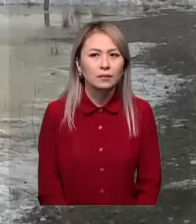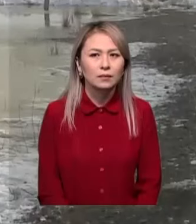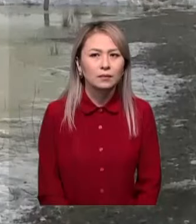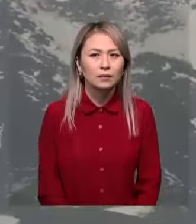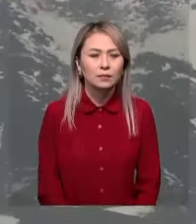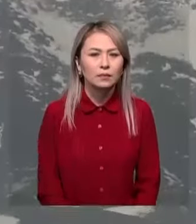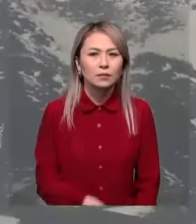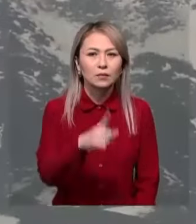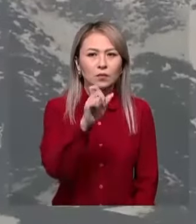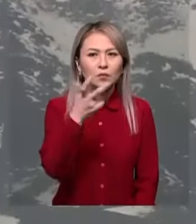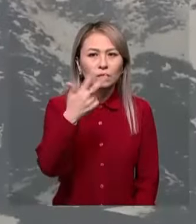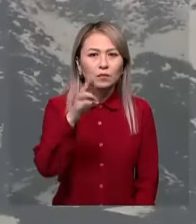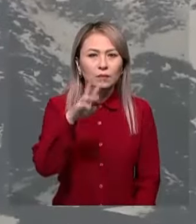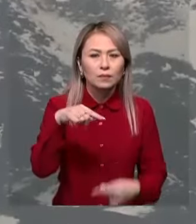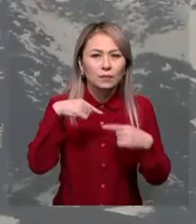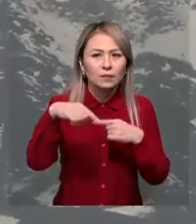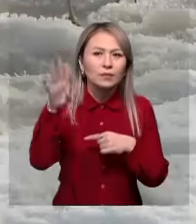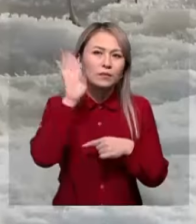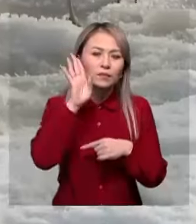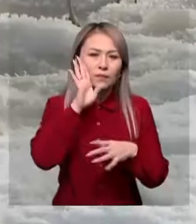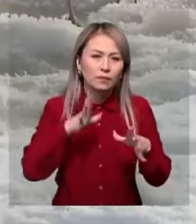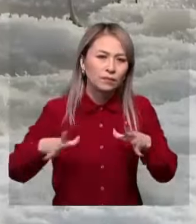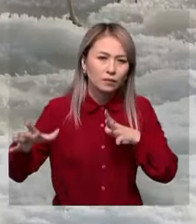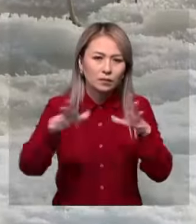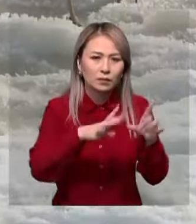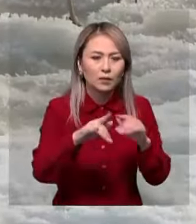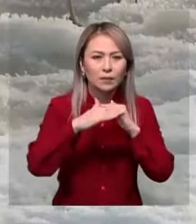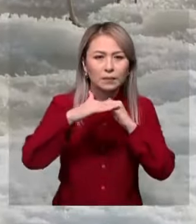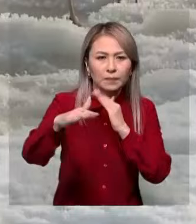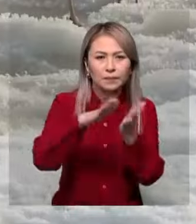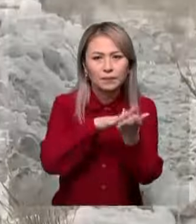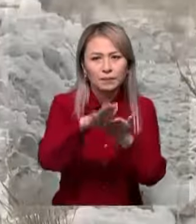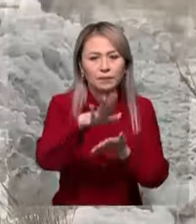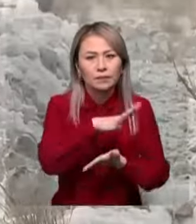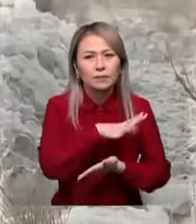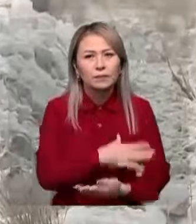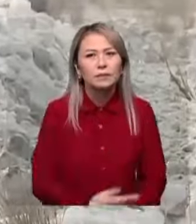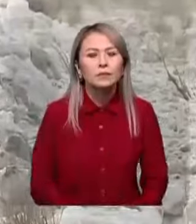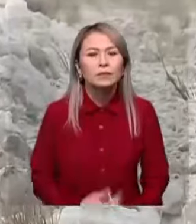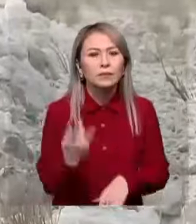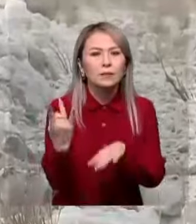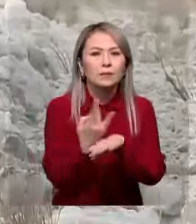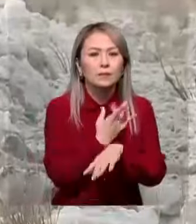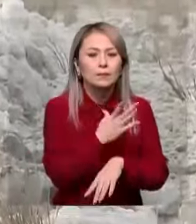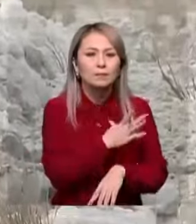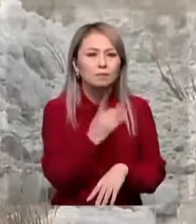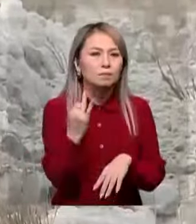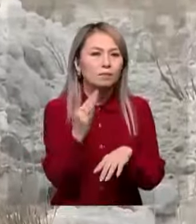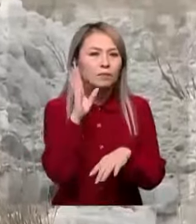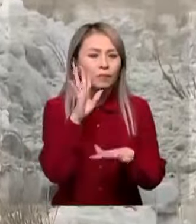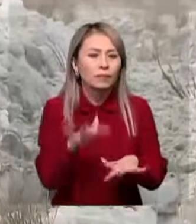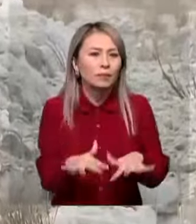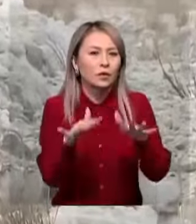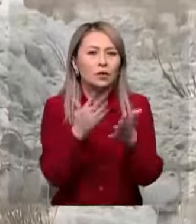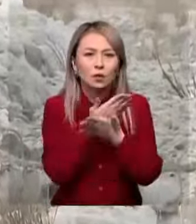Қалжыр 130 шақырымға созылып жатқан өзен көп бөлігі шатқалмен біразы жазықталаны басып өтеді. Қалжыр өзені алғаш рет арнасынан асып тұрған жоқ.